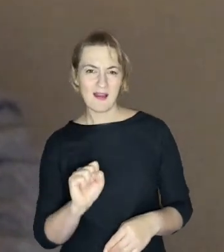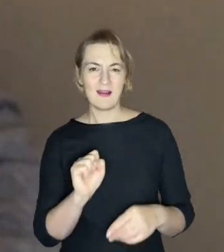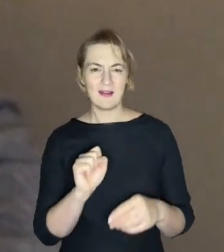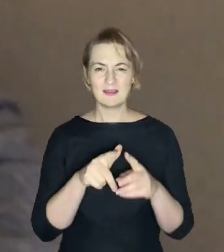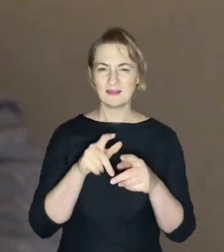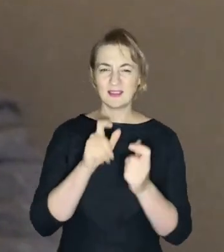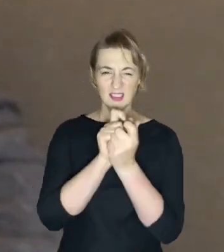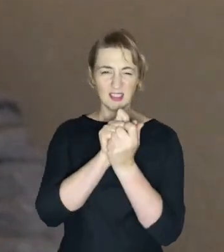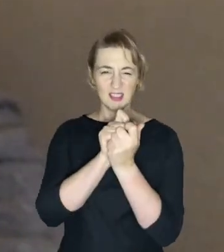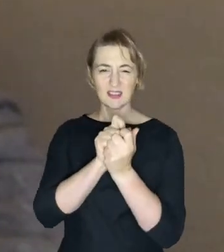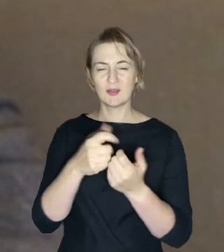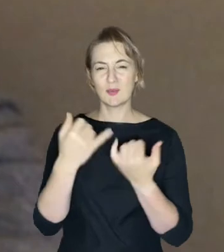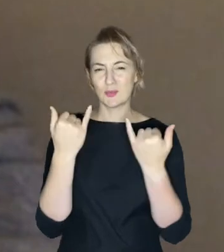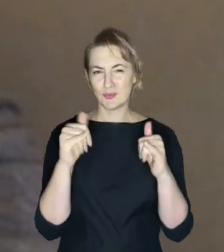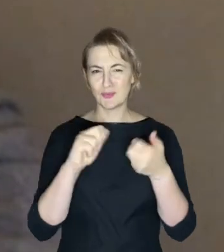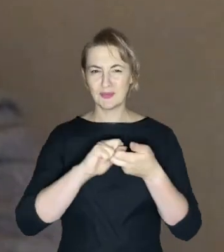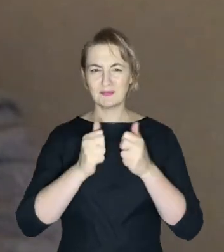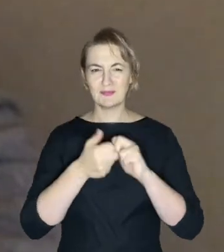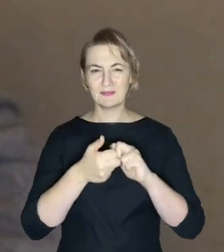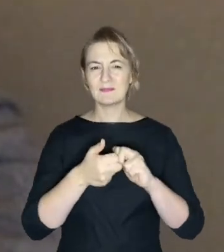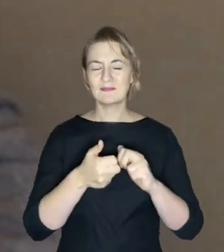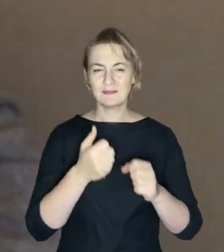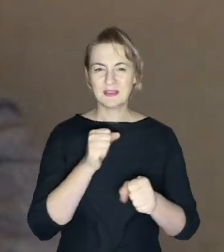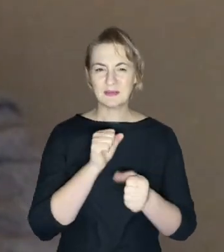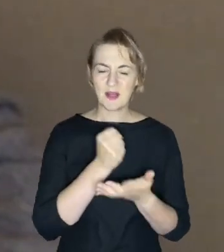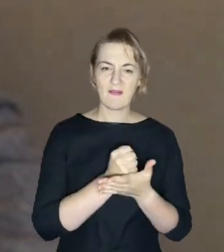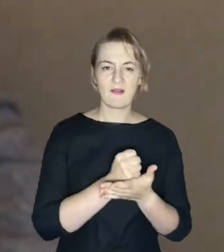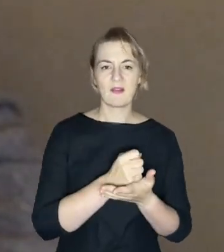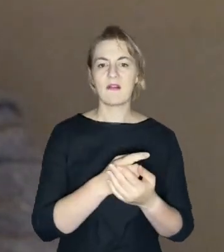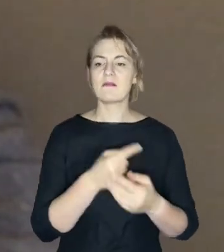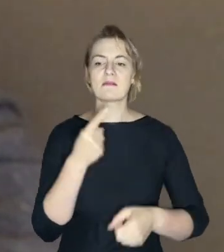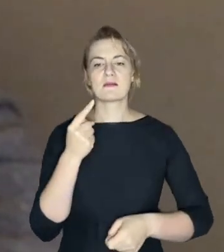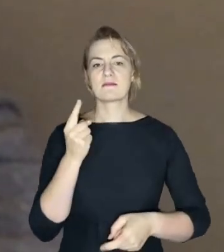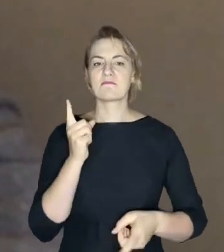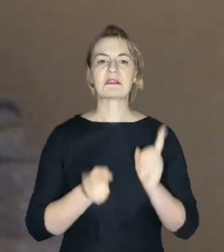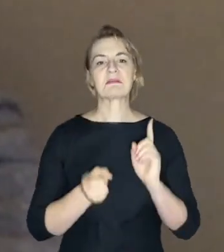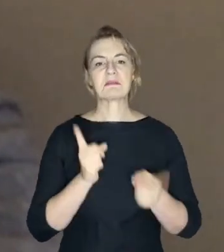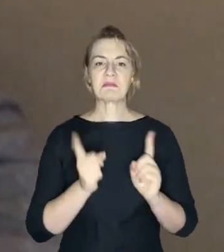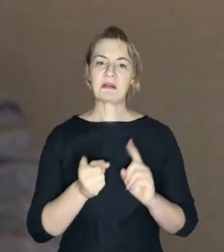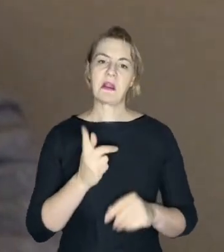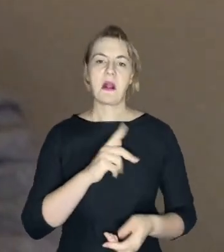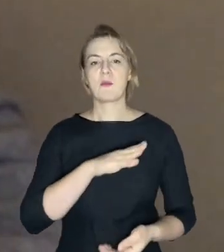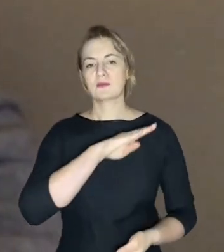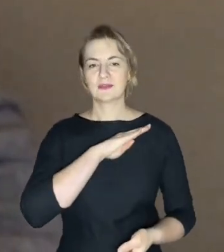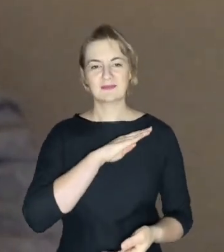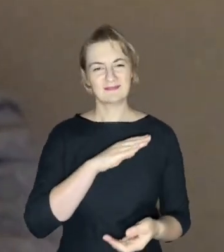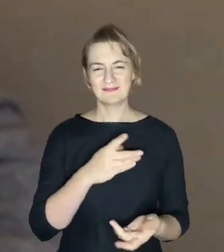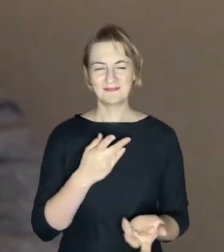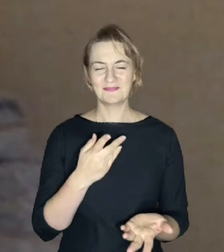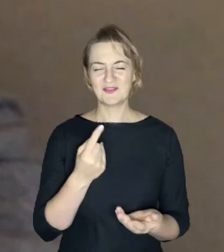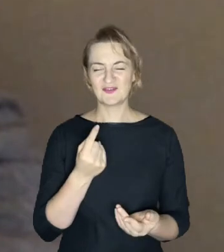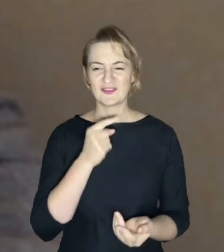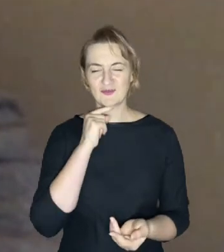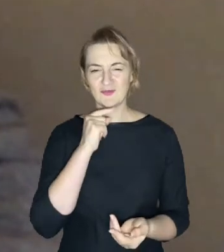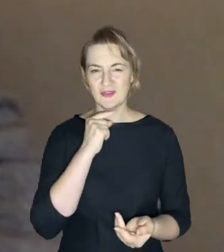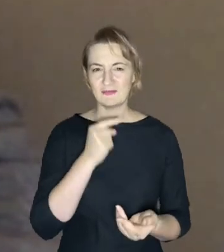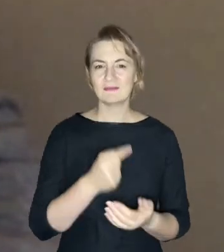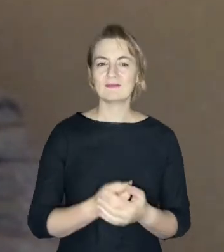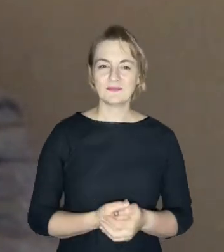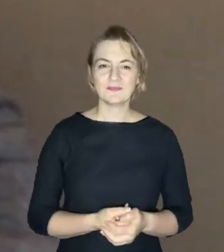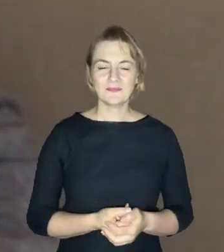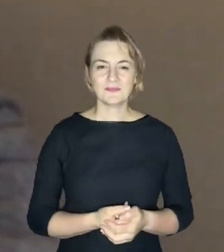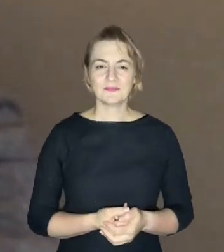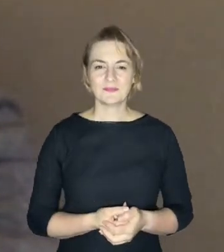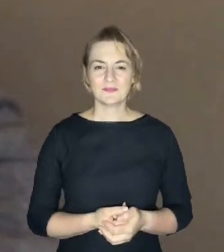prawda, mówiąc, że coś tam albo będzie tak, jak oni chcą, albo śmierć. No więc tutaj oczywiście